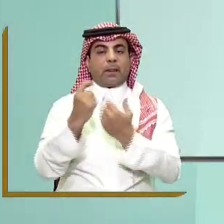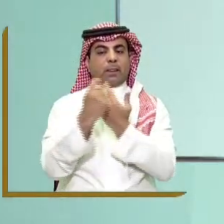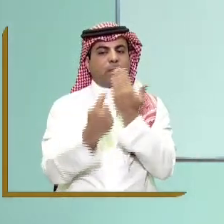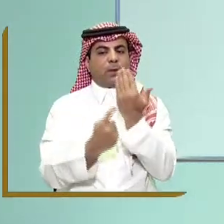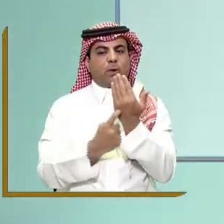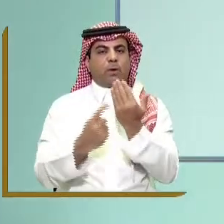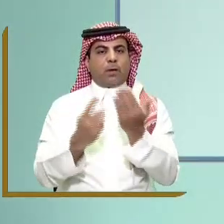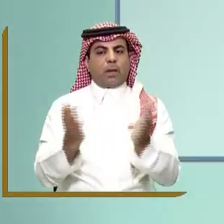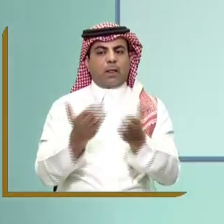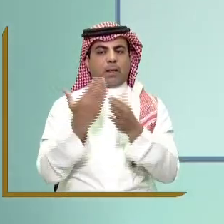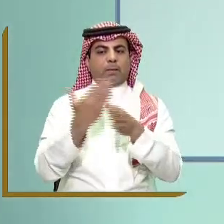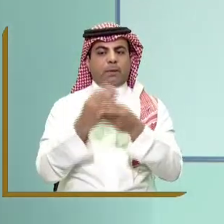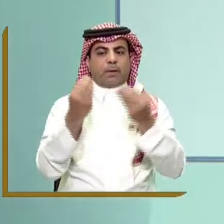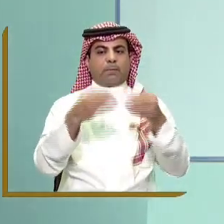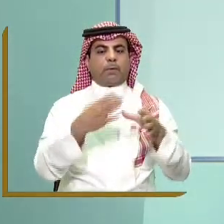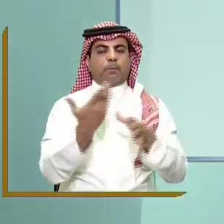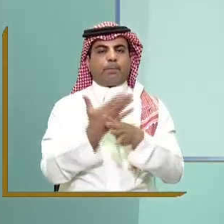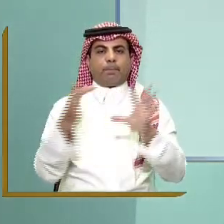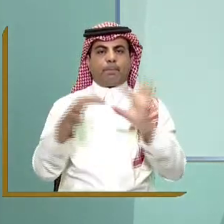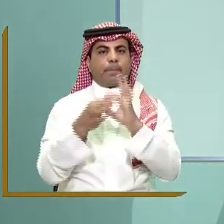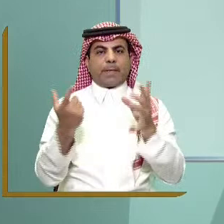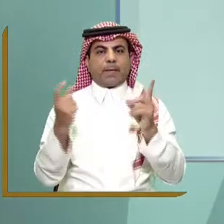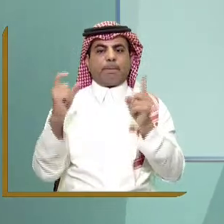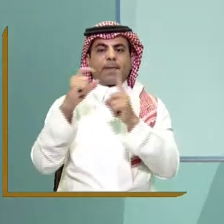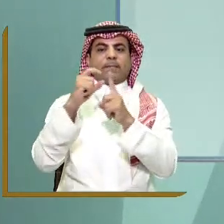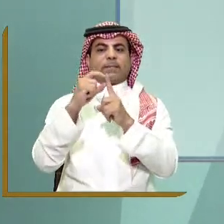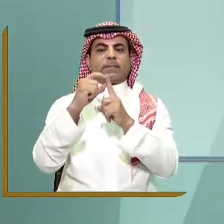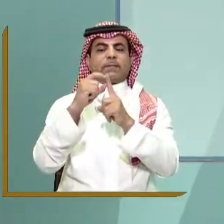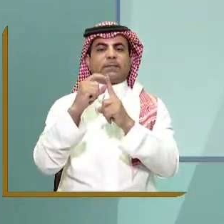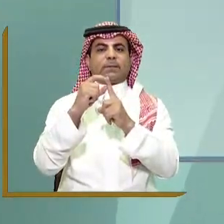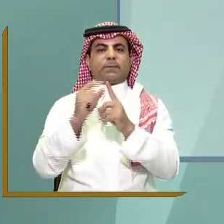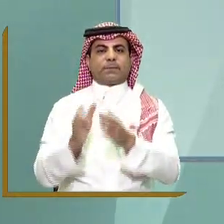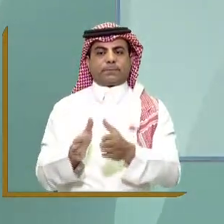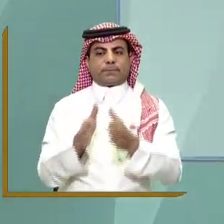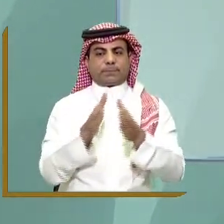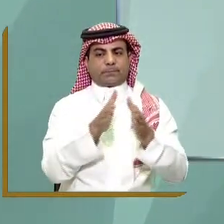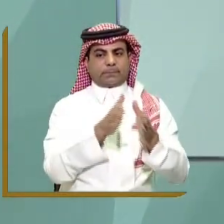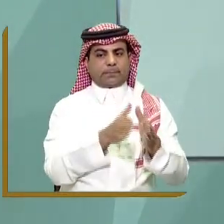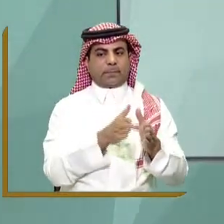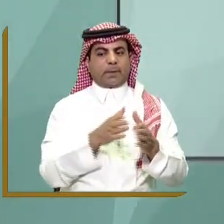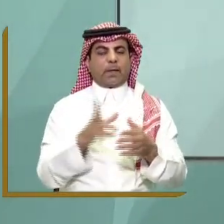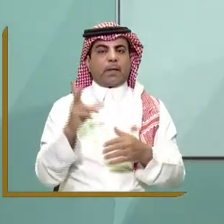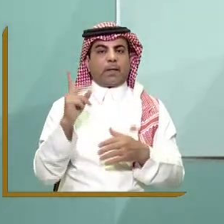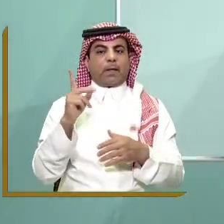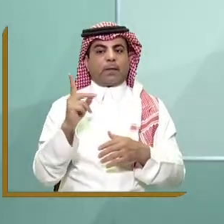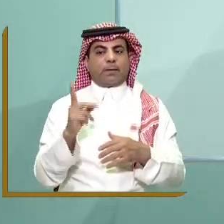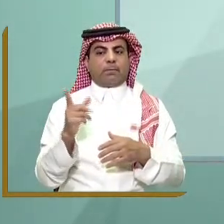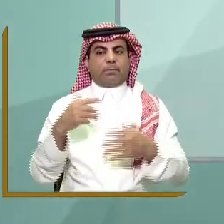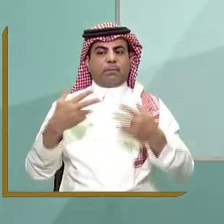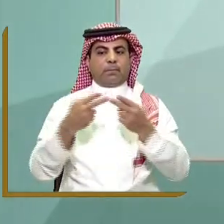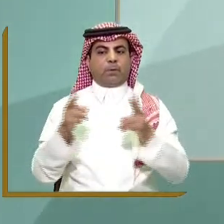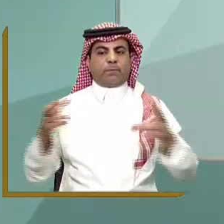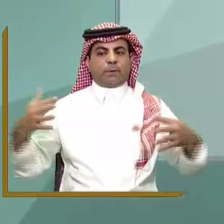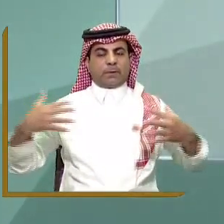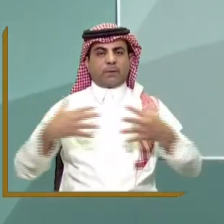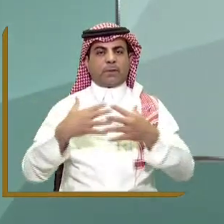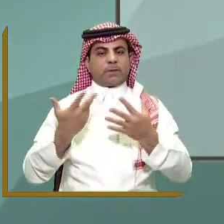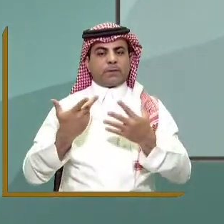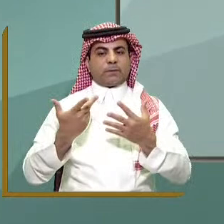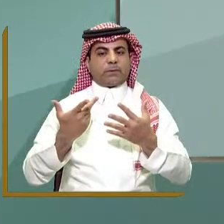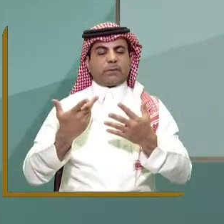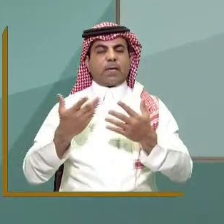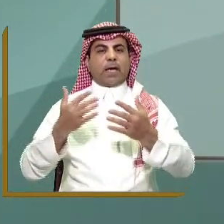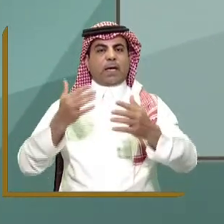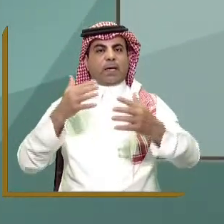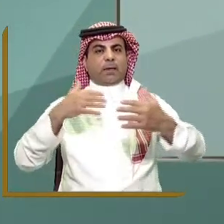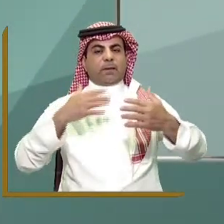بالمخدرات والمؤثرات العقلية والسلائف الكيميائية مع باكستان. ثانيا، الموافقة على